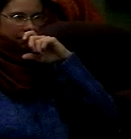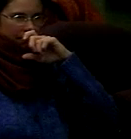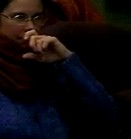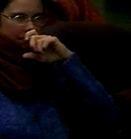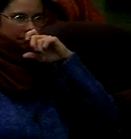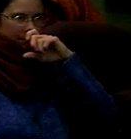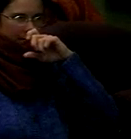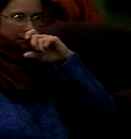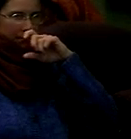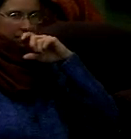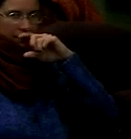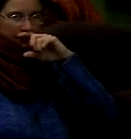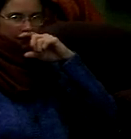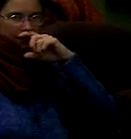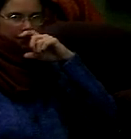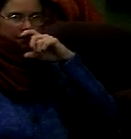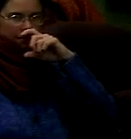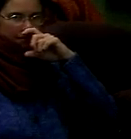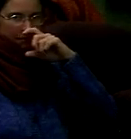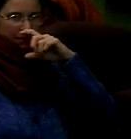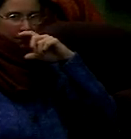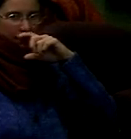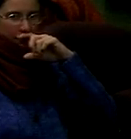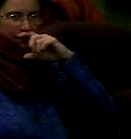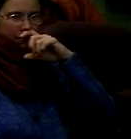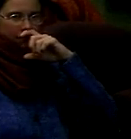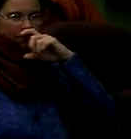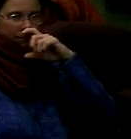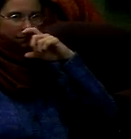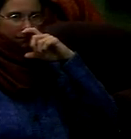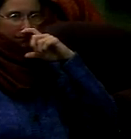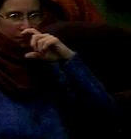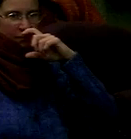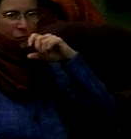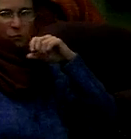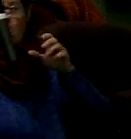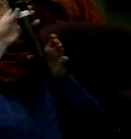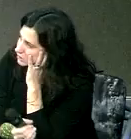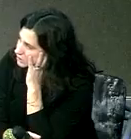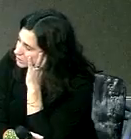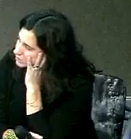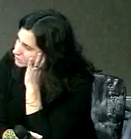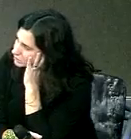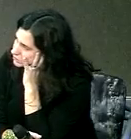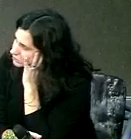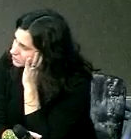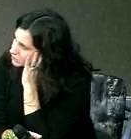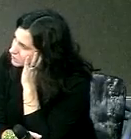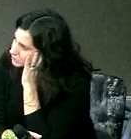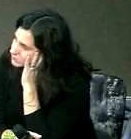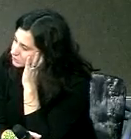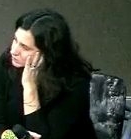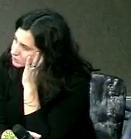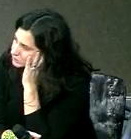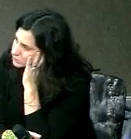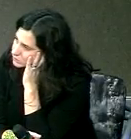Et ça me semble être une question centrale pour accompagner ces personnes-là. Oui, Et puis, il y a la formation des professionnels. Là, on n'a